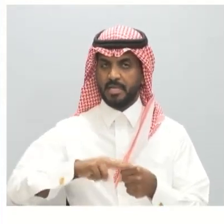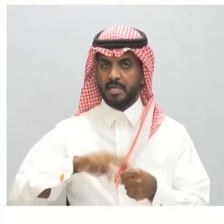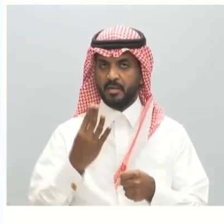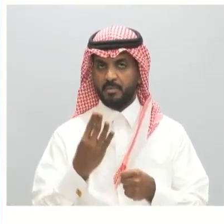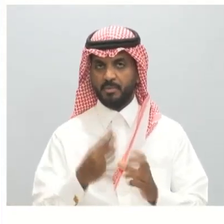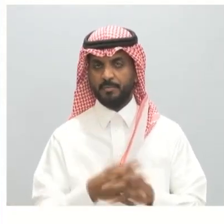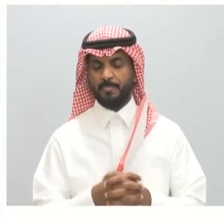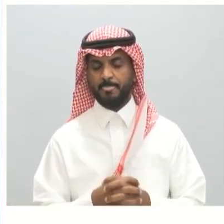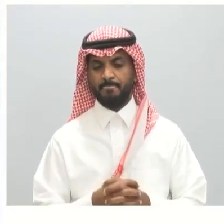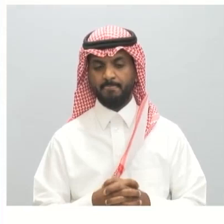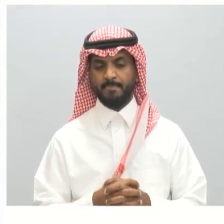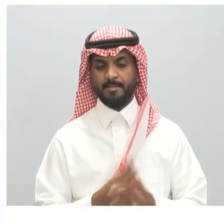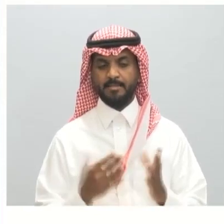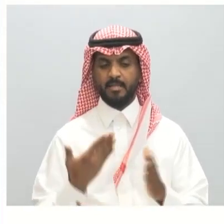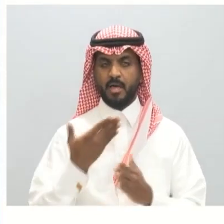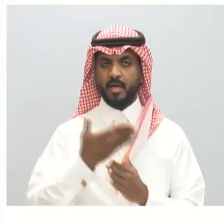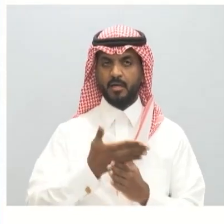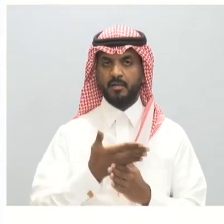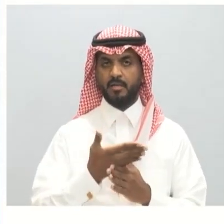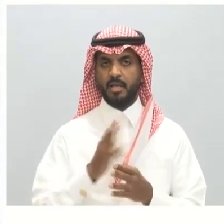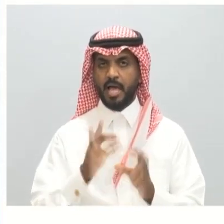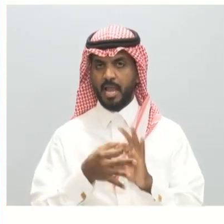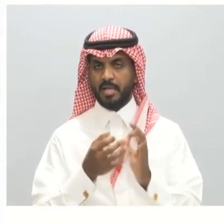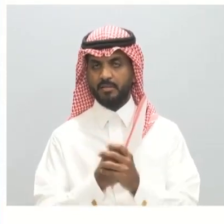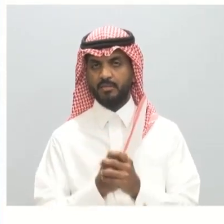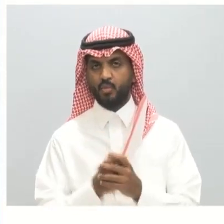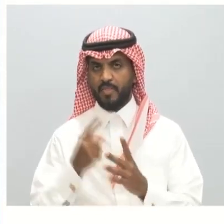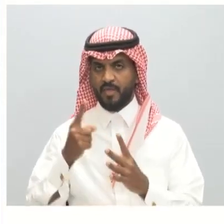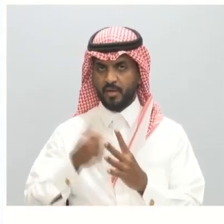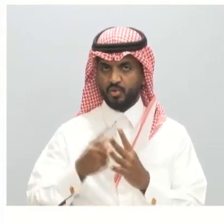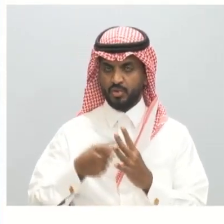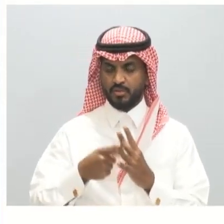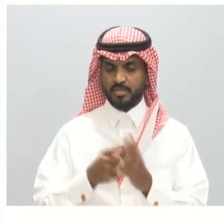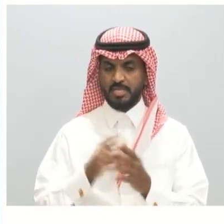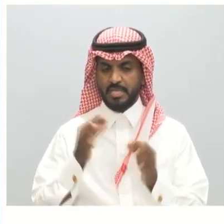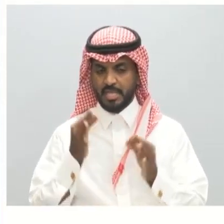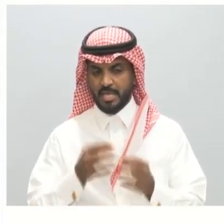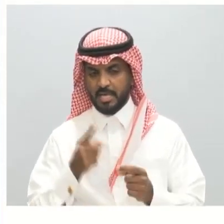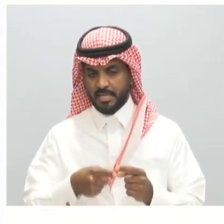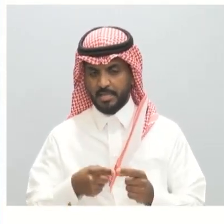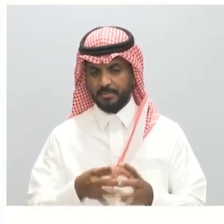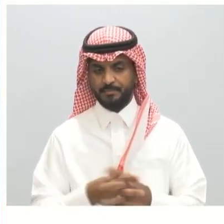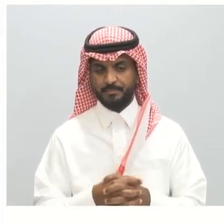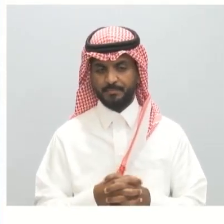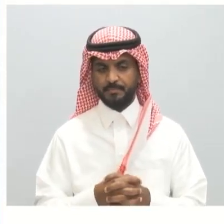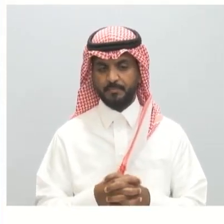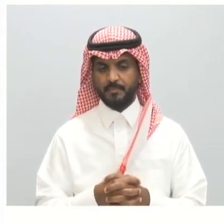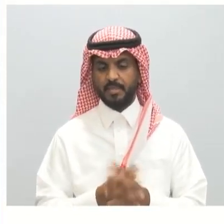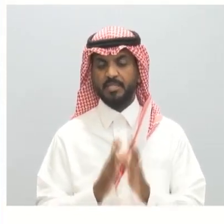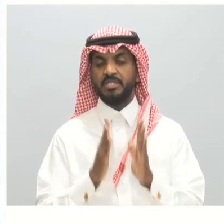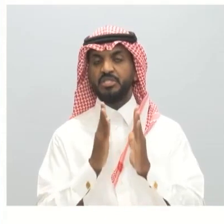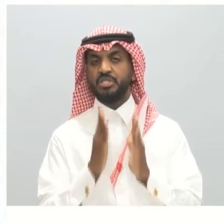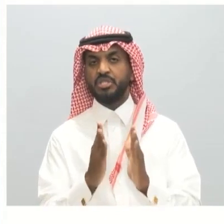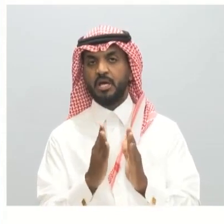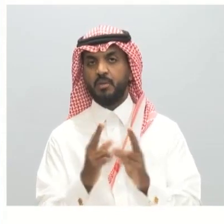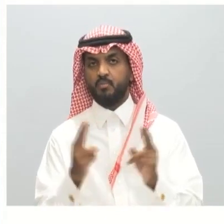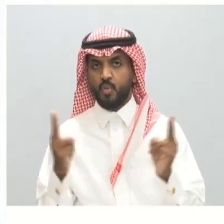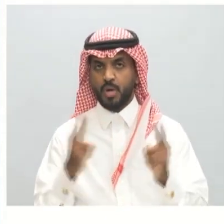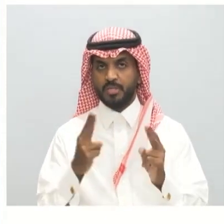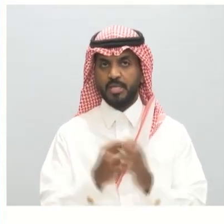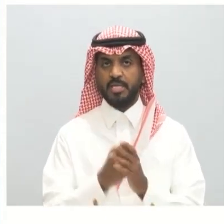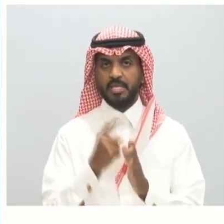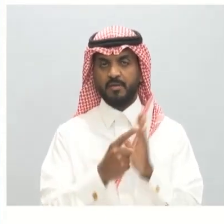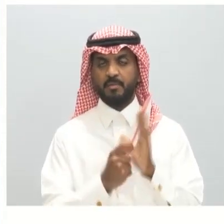مرات داخل حلقه التكرار وضعنا الشرط اذا كان اتجاه المواجهه لنظام